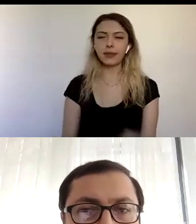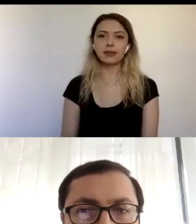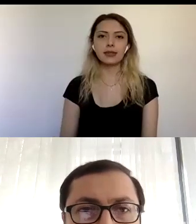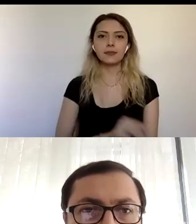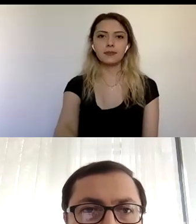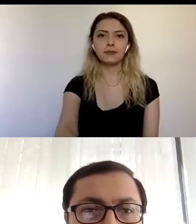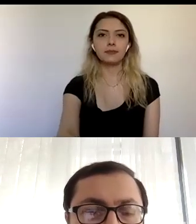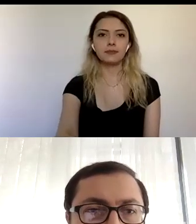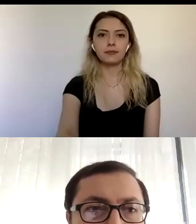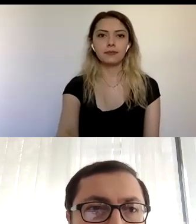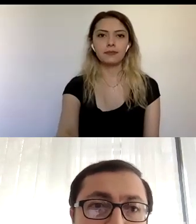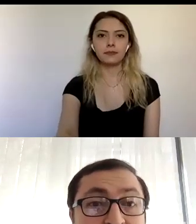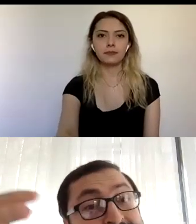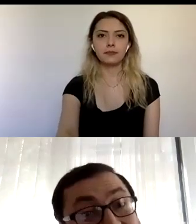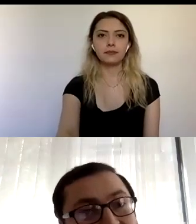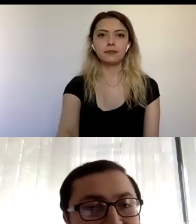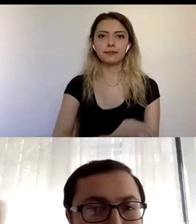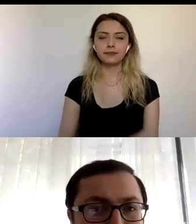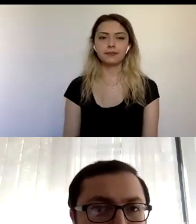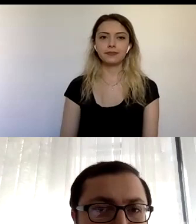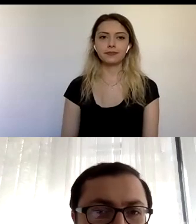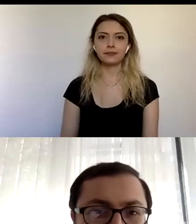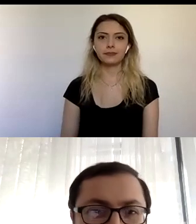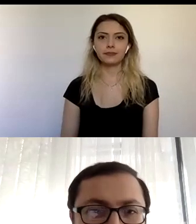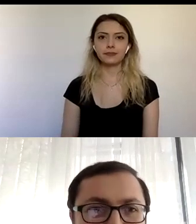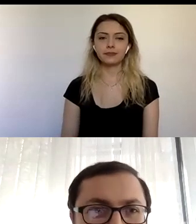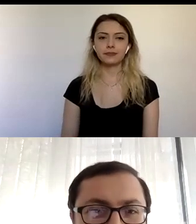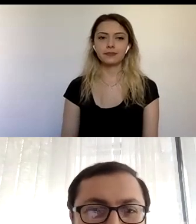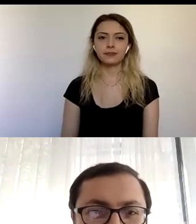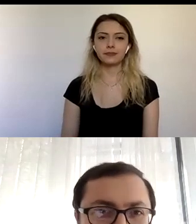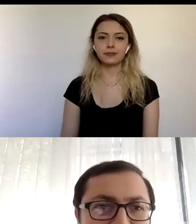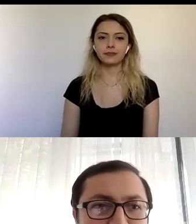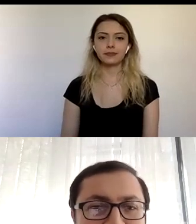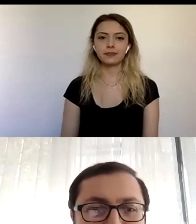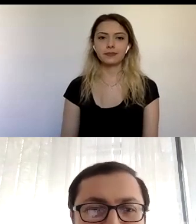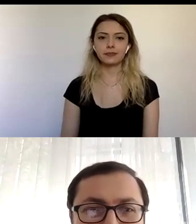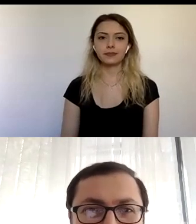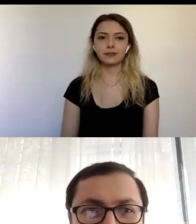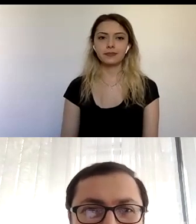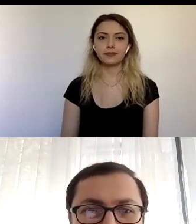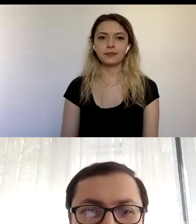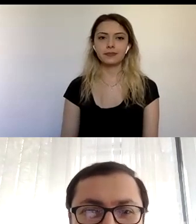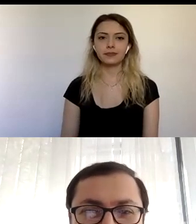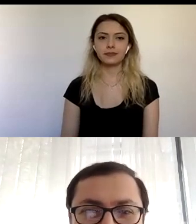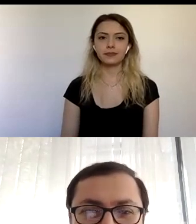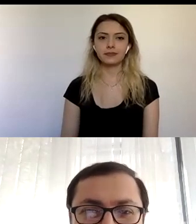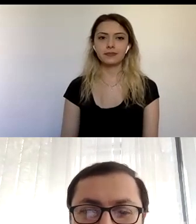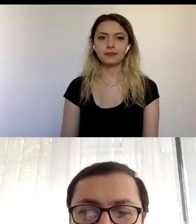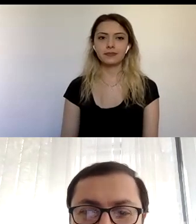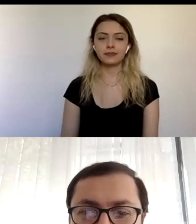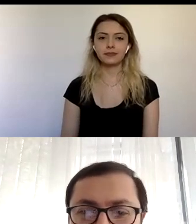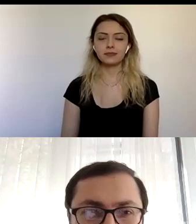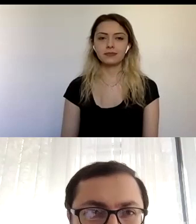sitemiz üzerinden de takip etmenizi tavsiye ederim. Fidli'ye ekleyerek hani göstermiştim Fidli'ye. Dijital güvenliği belki ekleyerek